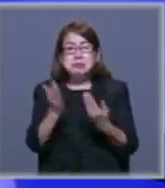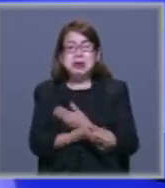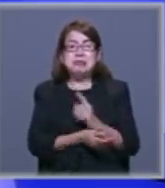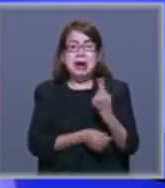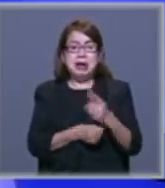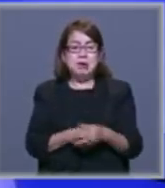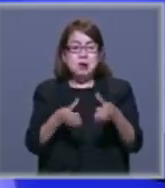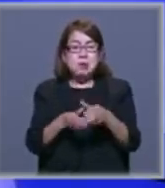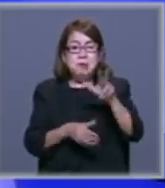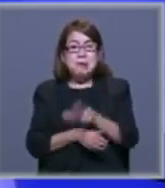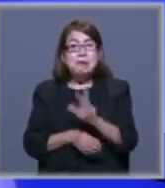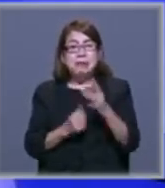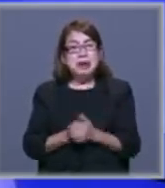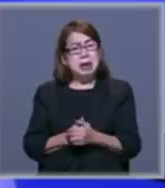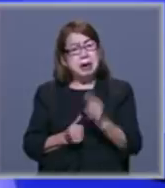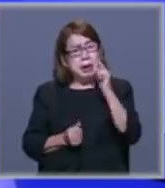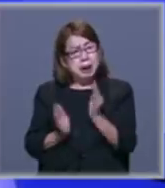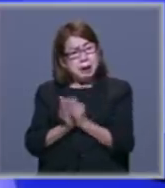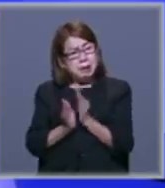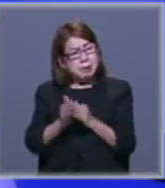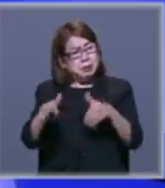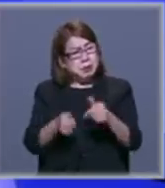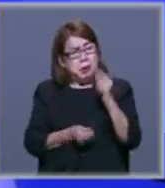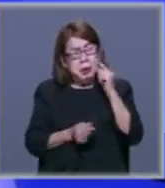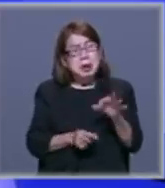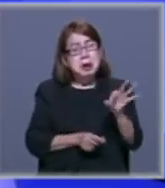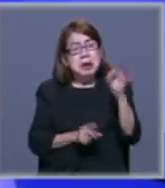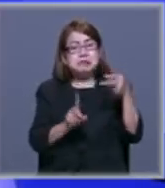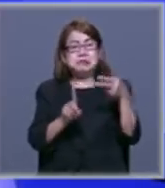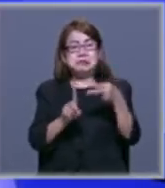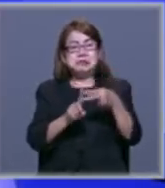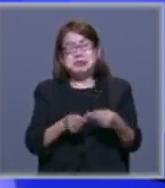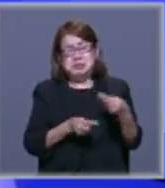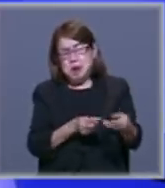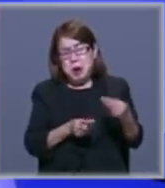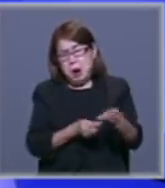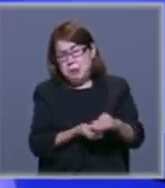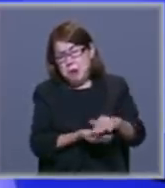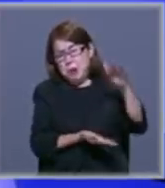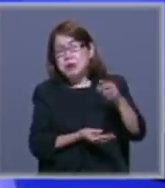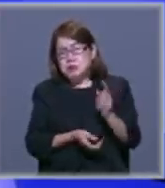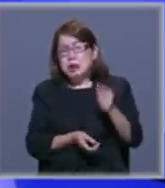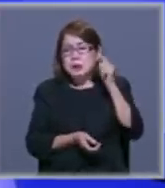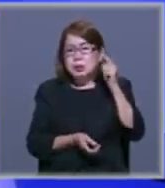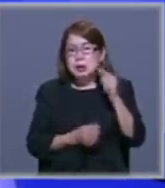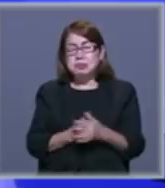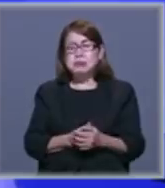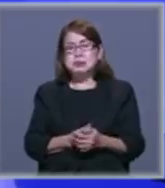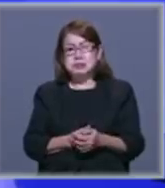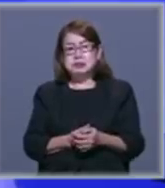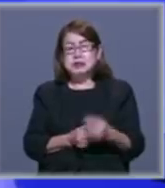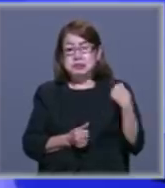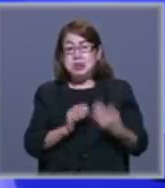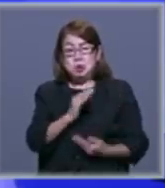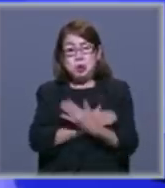าติคะแนนเสียงน่าจะเทไปยังอนาคตใหม่อย่างมากอย่างดุเดือดและอย่างรุนแรงมีโอกาสอย่างสูง